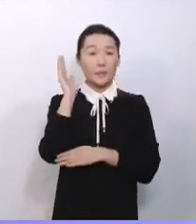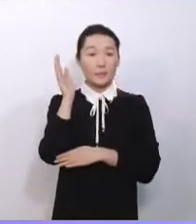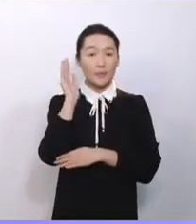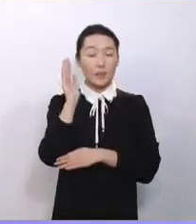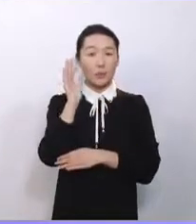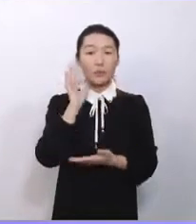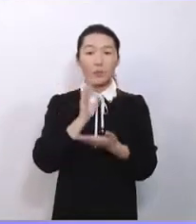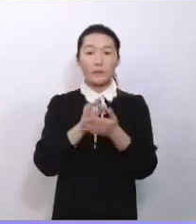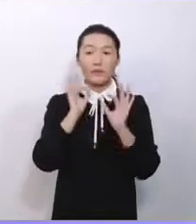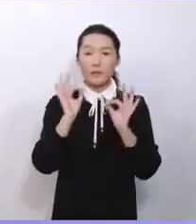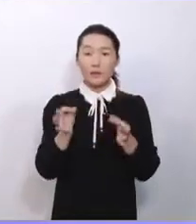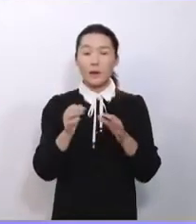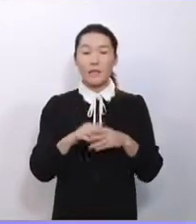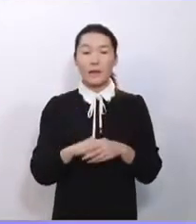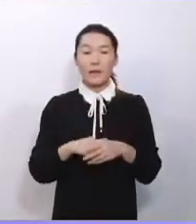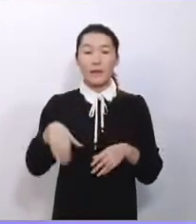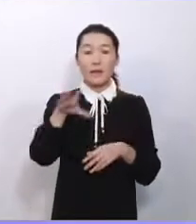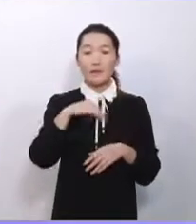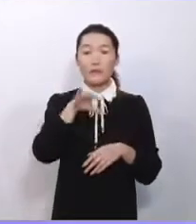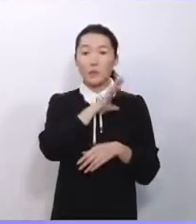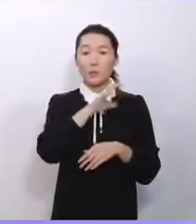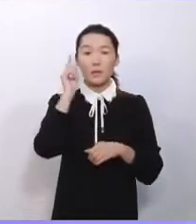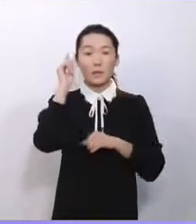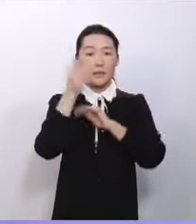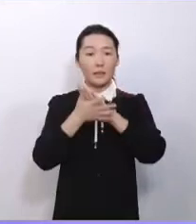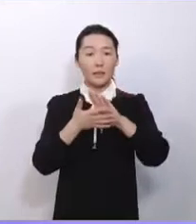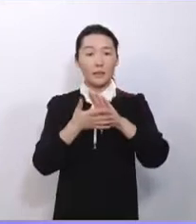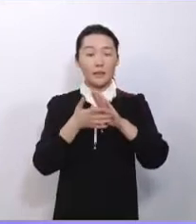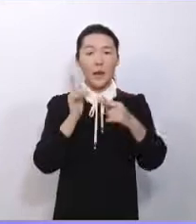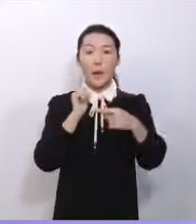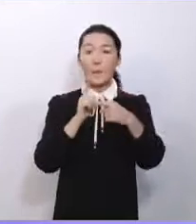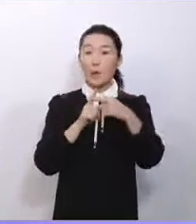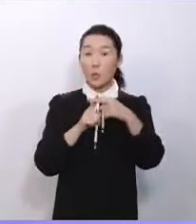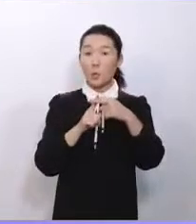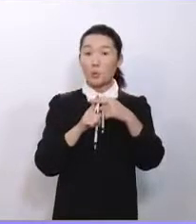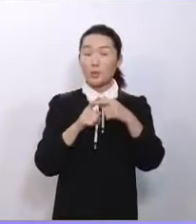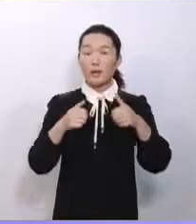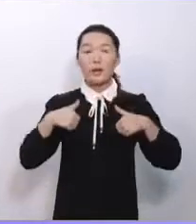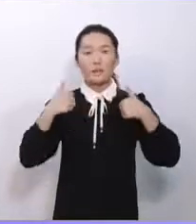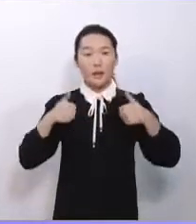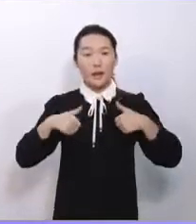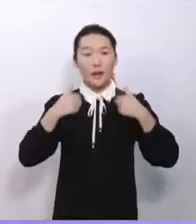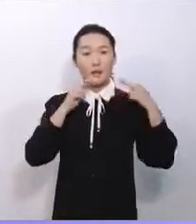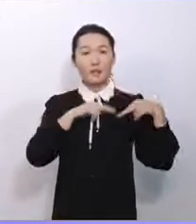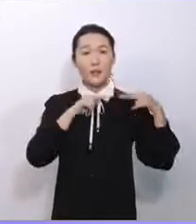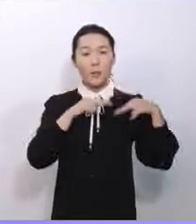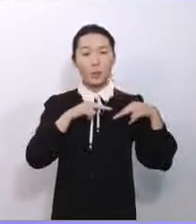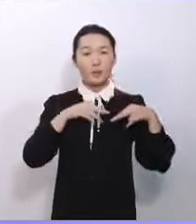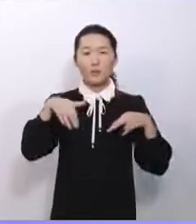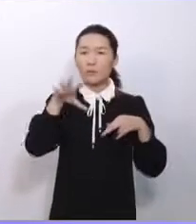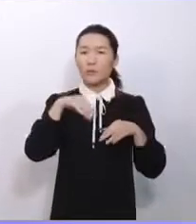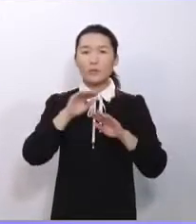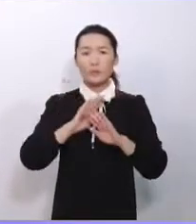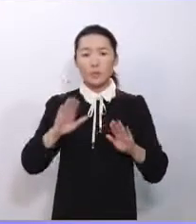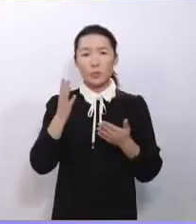отвечали правильно. Все было понятно. Плюс старались работать, но не все